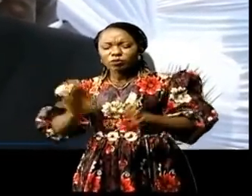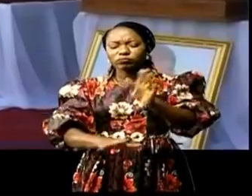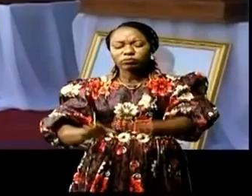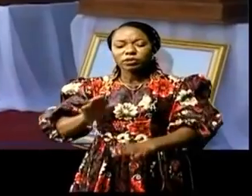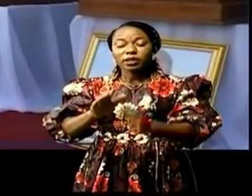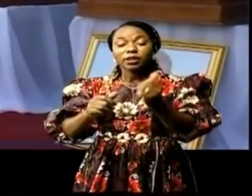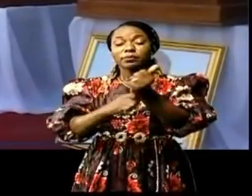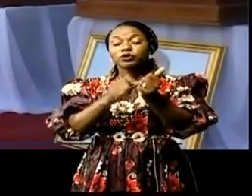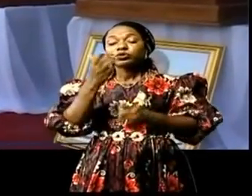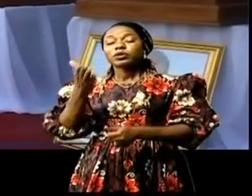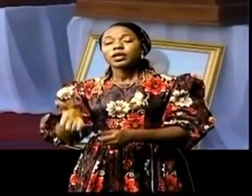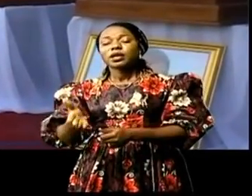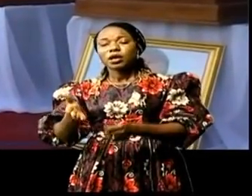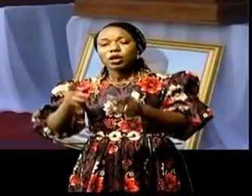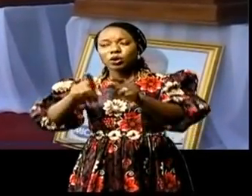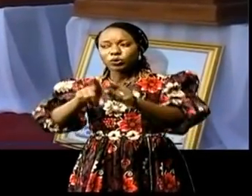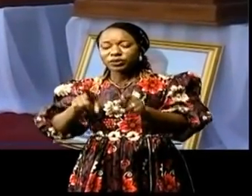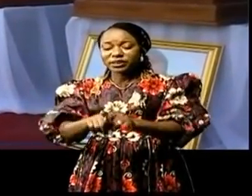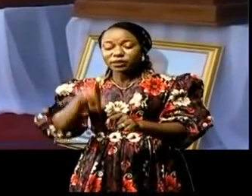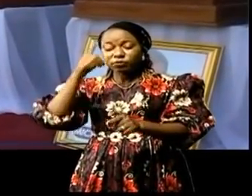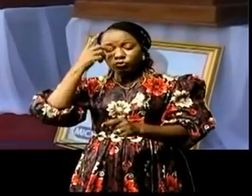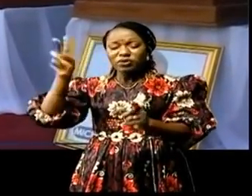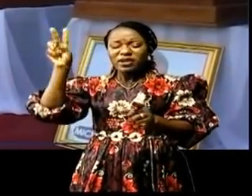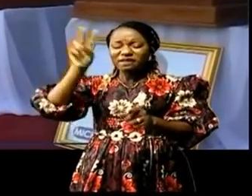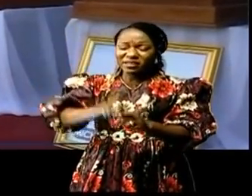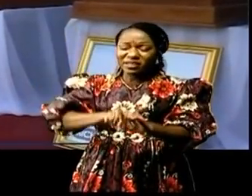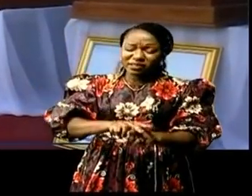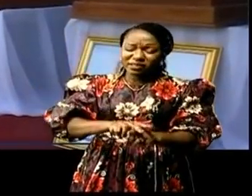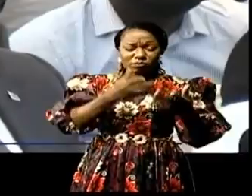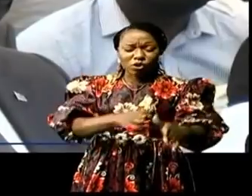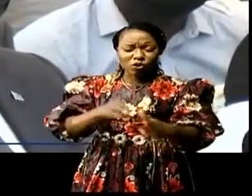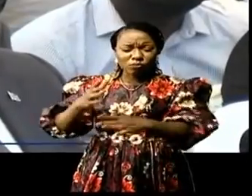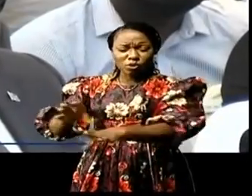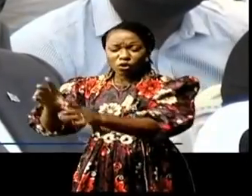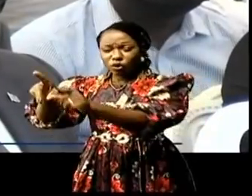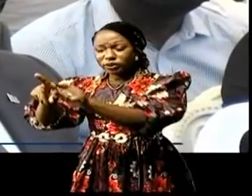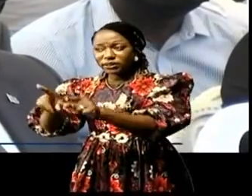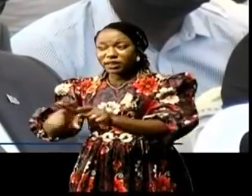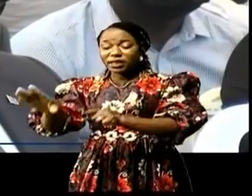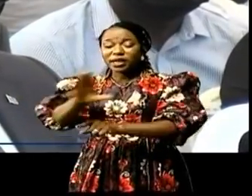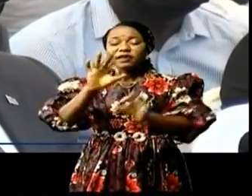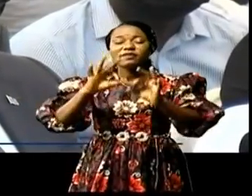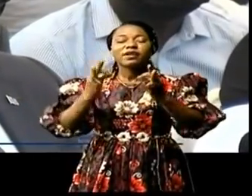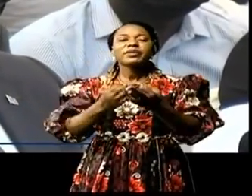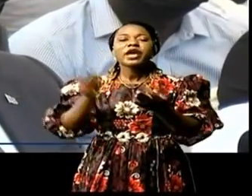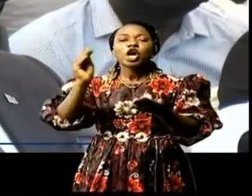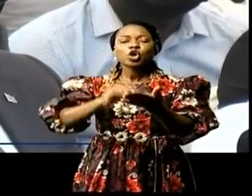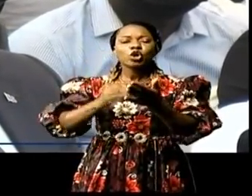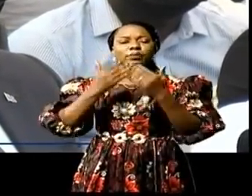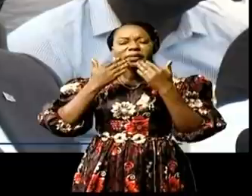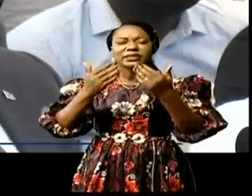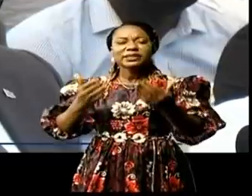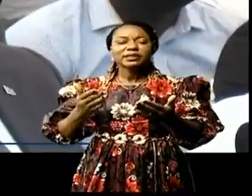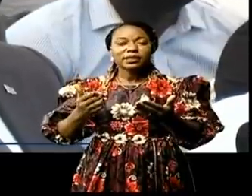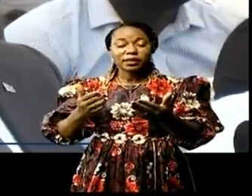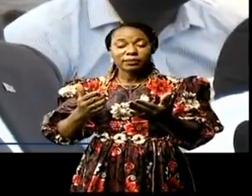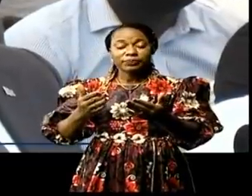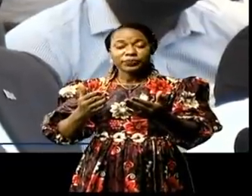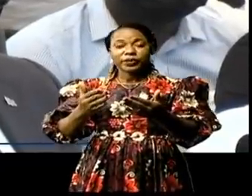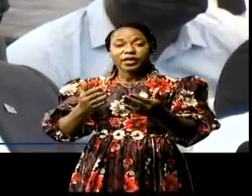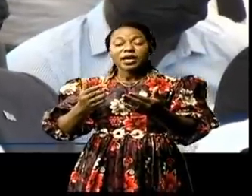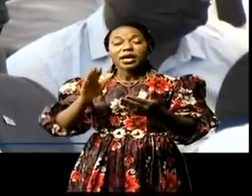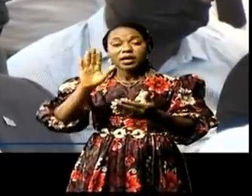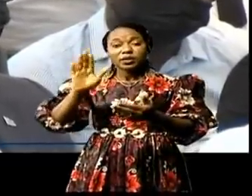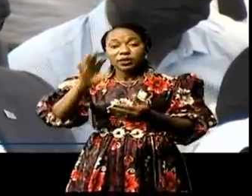utiles à prendre pour les victimes et leurs familles. Ces remerciements s'adressent également à